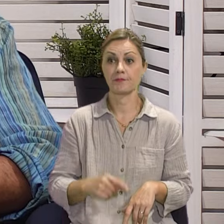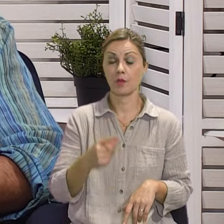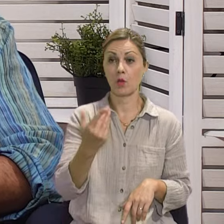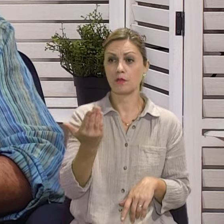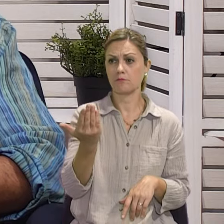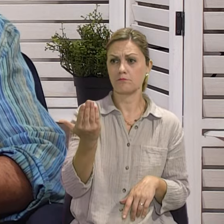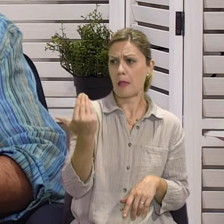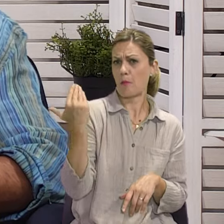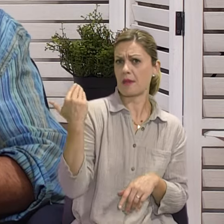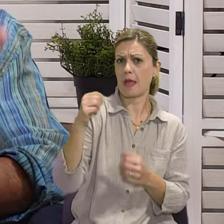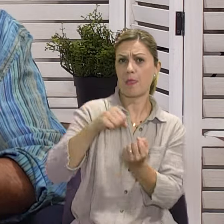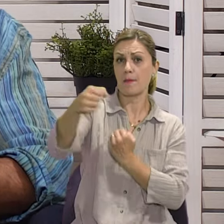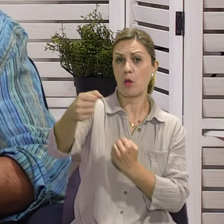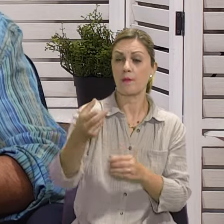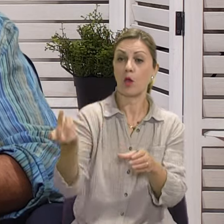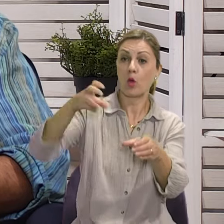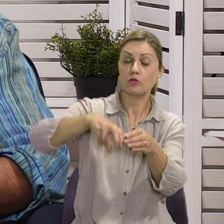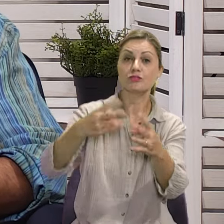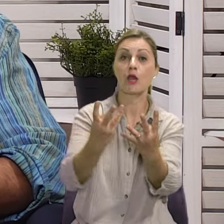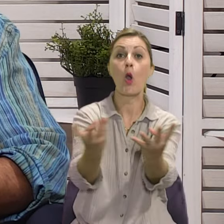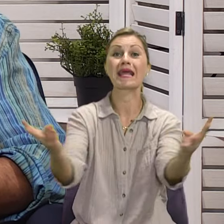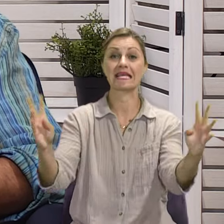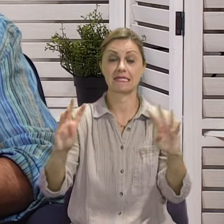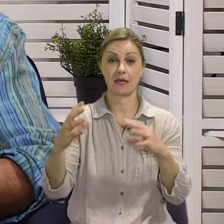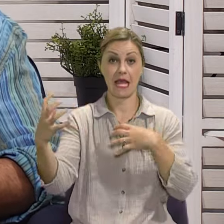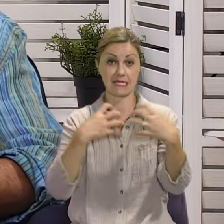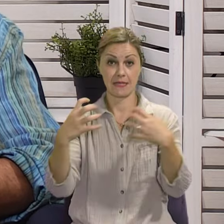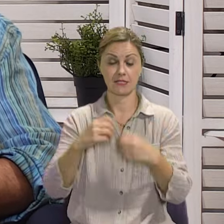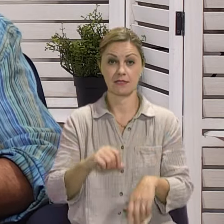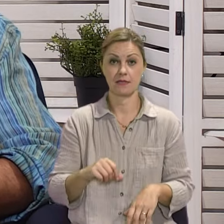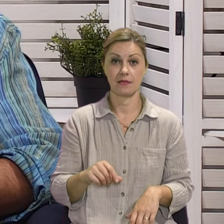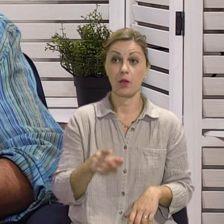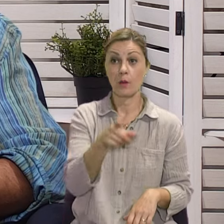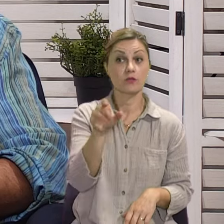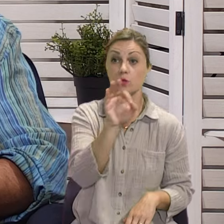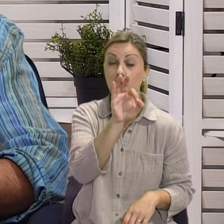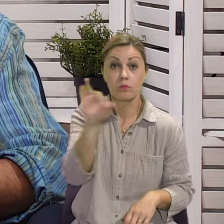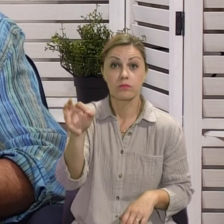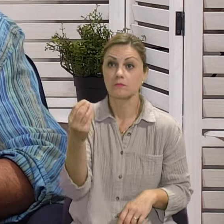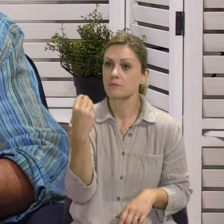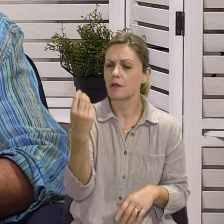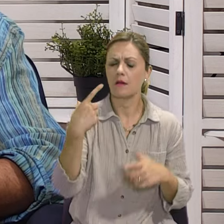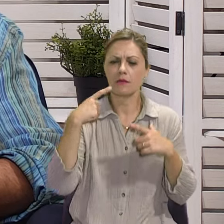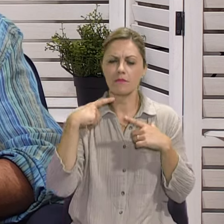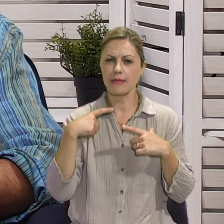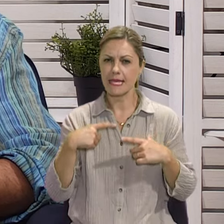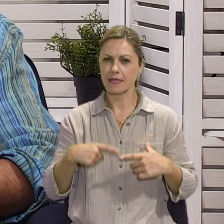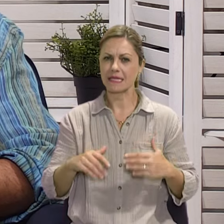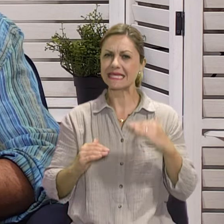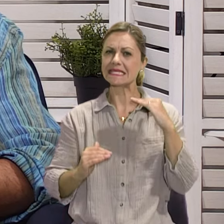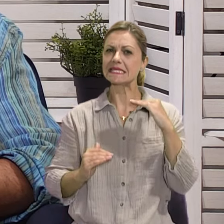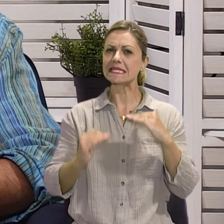nedavno diplomirali i sad su ušli u orkestar HNK Split i vidim koliko su dobri, koliko su mirni, koliko